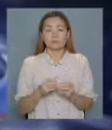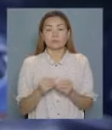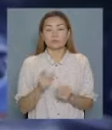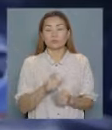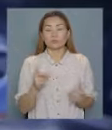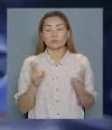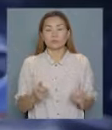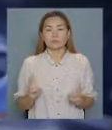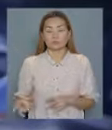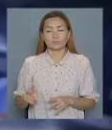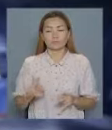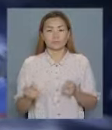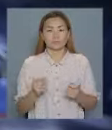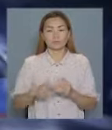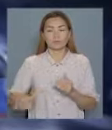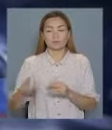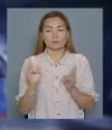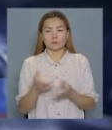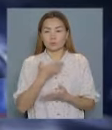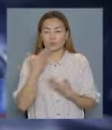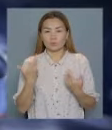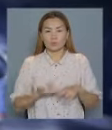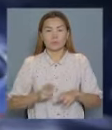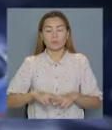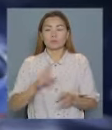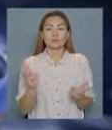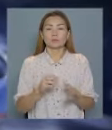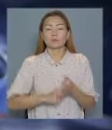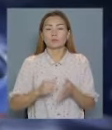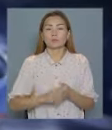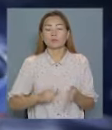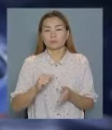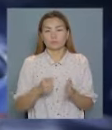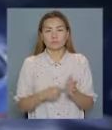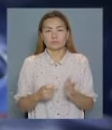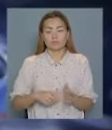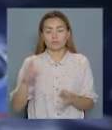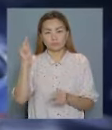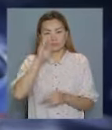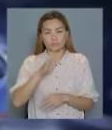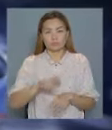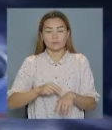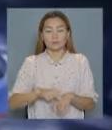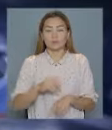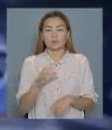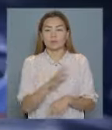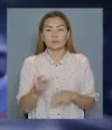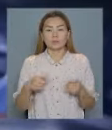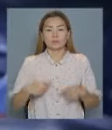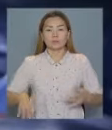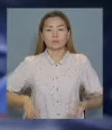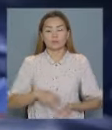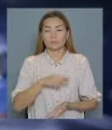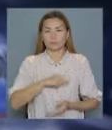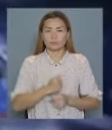болғанда айналасындағы басқа ғимараттар дін аман. Әзірге жалынның неден пайда болғаны белгісіз. Төтеншеліктермен қоса басқа да орталық